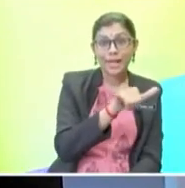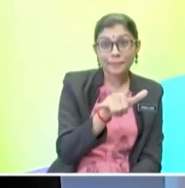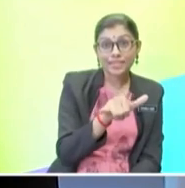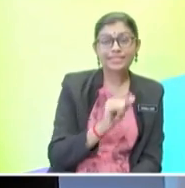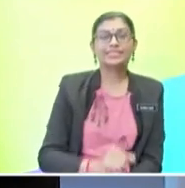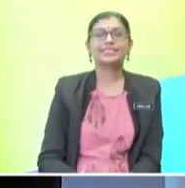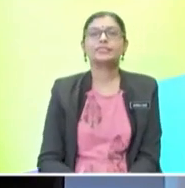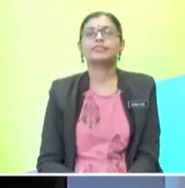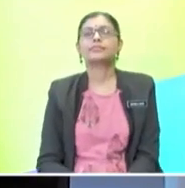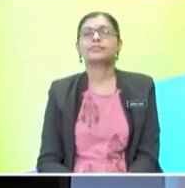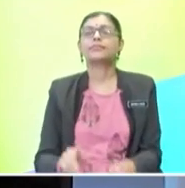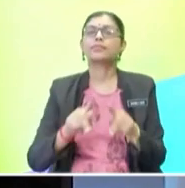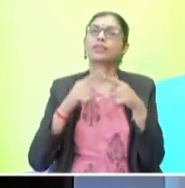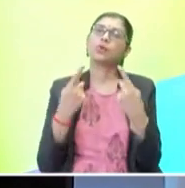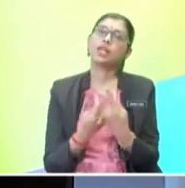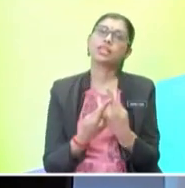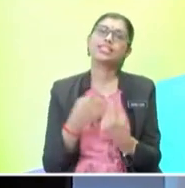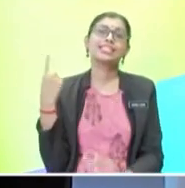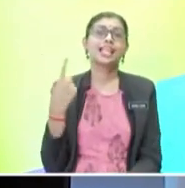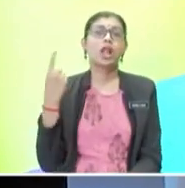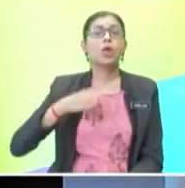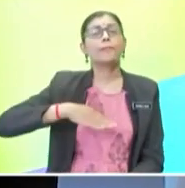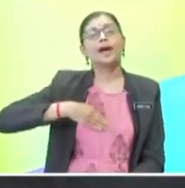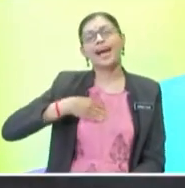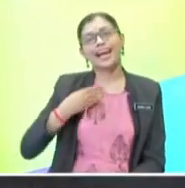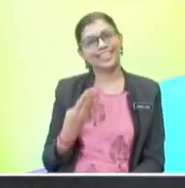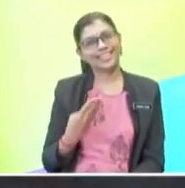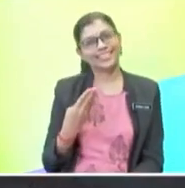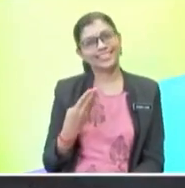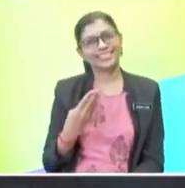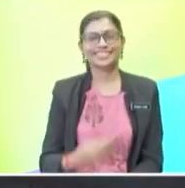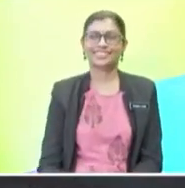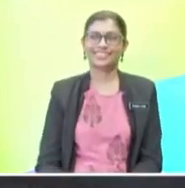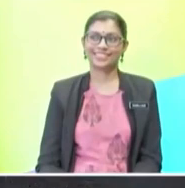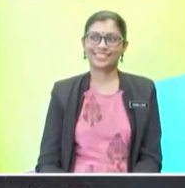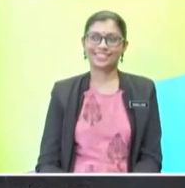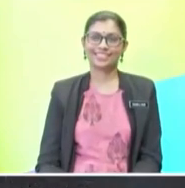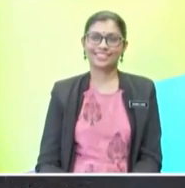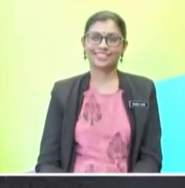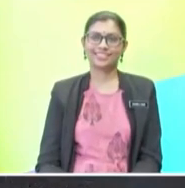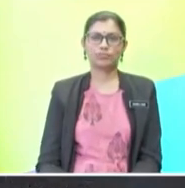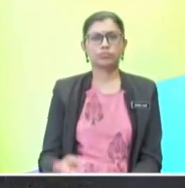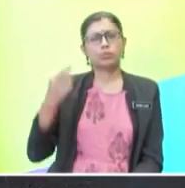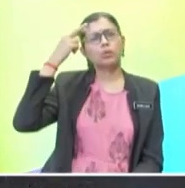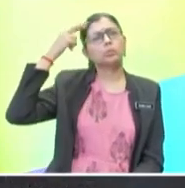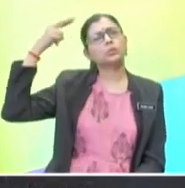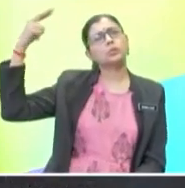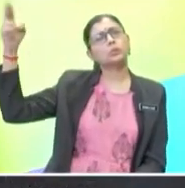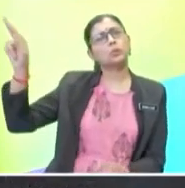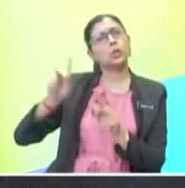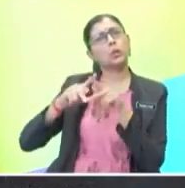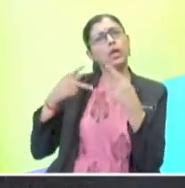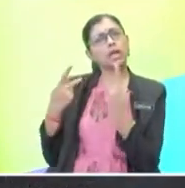itu sama-sama, keluarga pasti akan jadi bahagia. Wow, saya pun rasa rindu keluarga sekarang ni, cikgu.